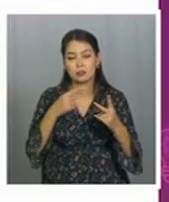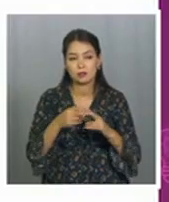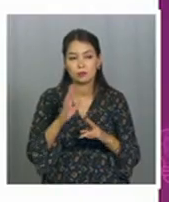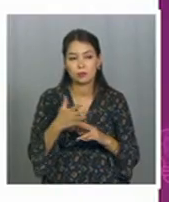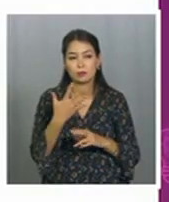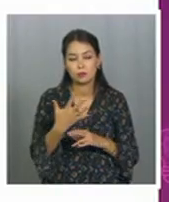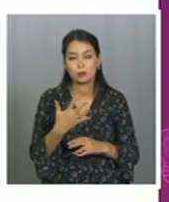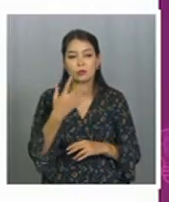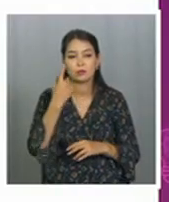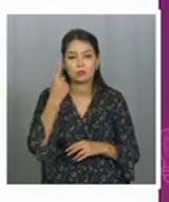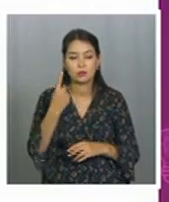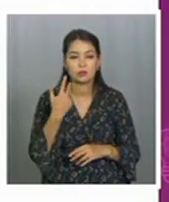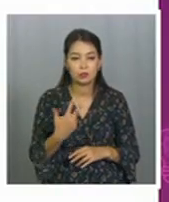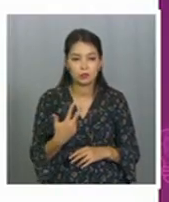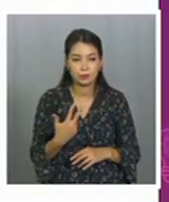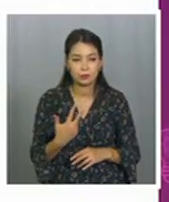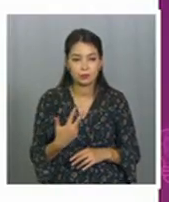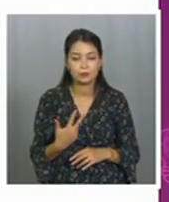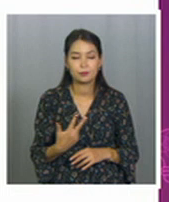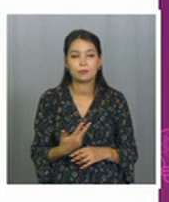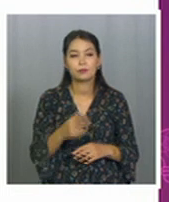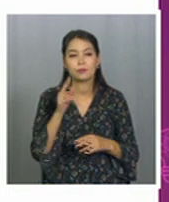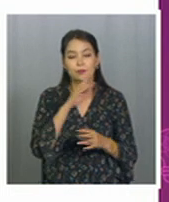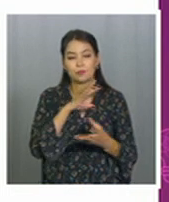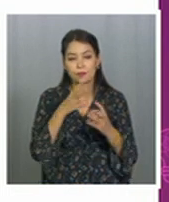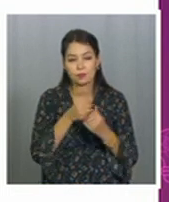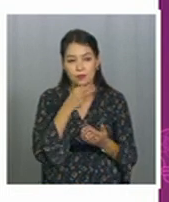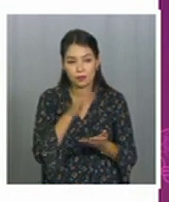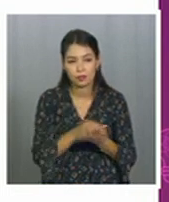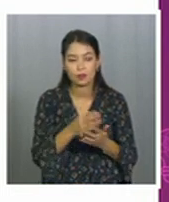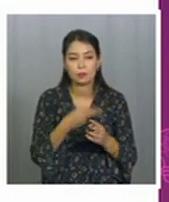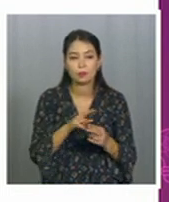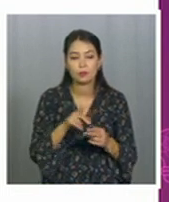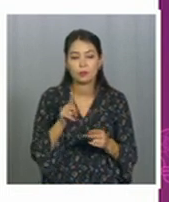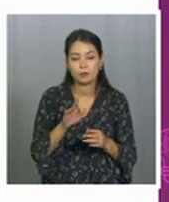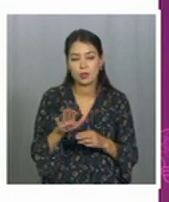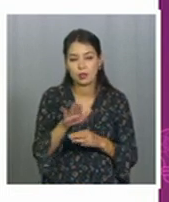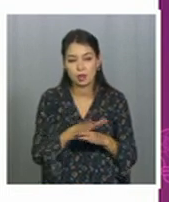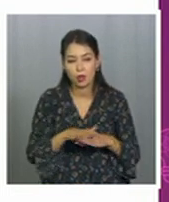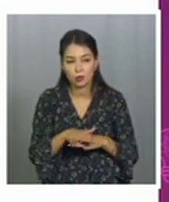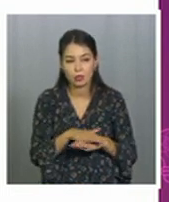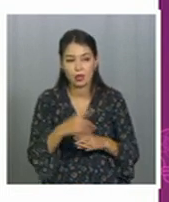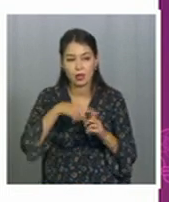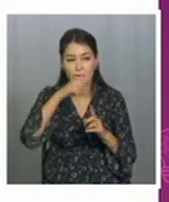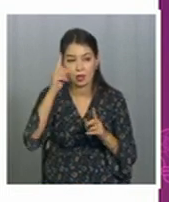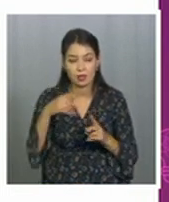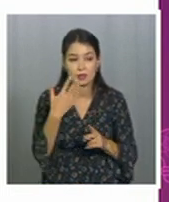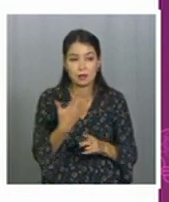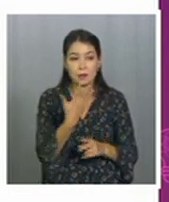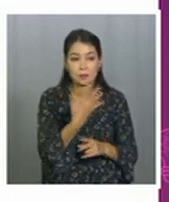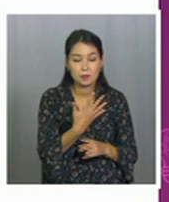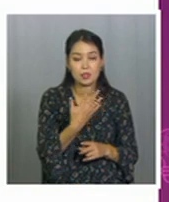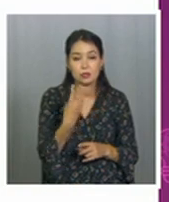бүтін 3-тен 1. Сонда жауабы, мына қисық сызықты трапецияның ауданы 5 бүтін 3-тен 1